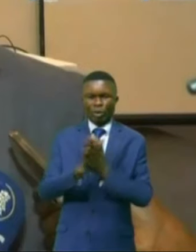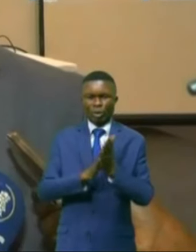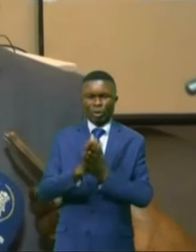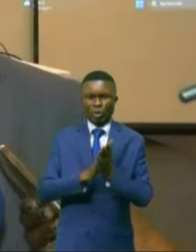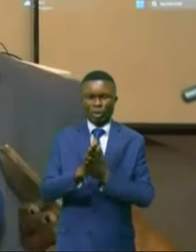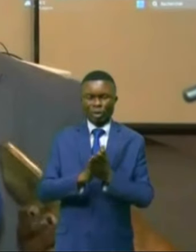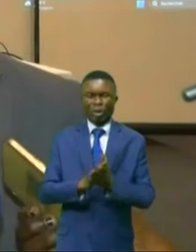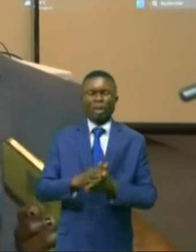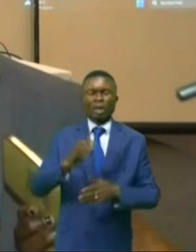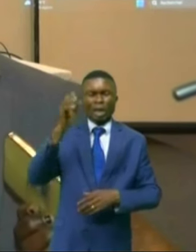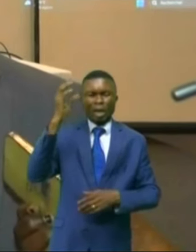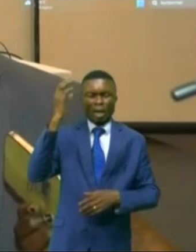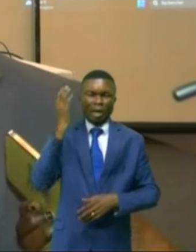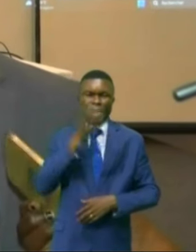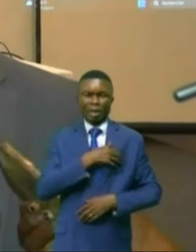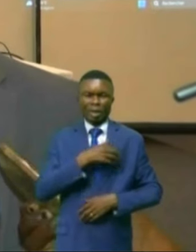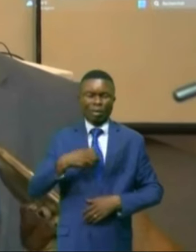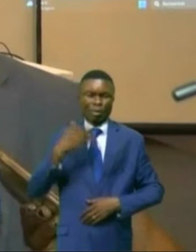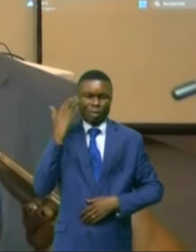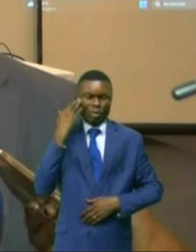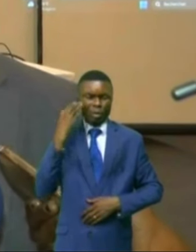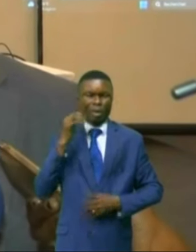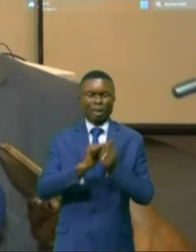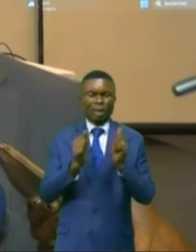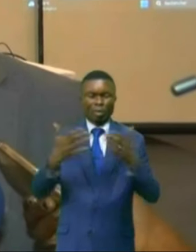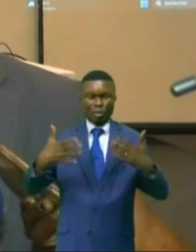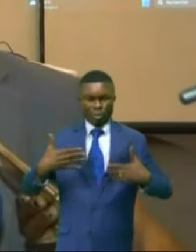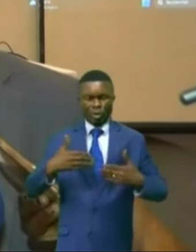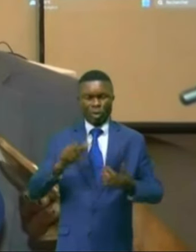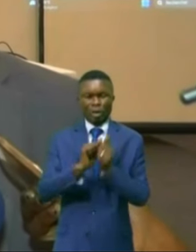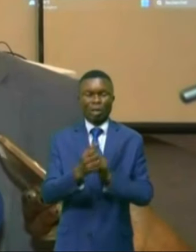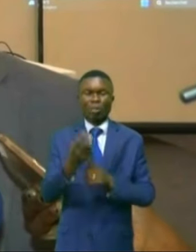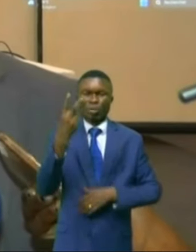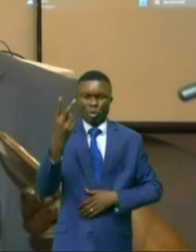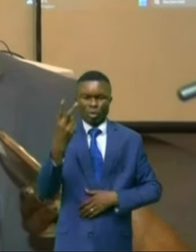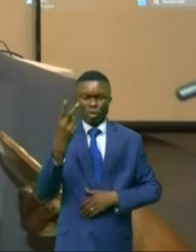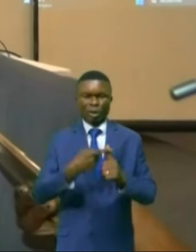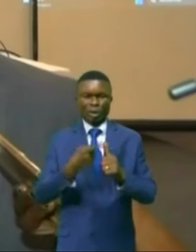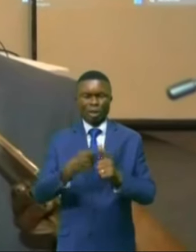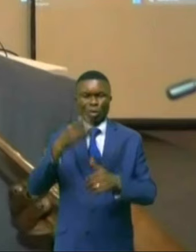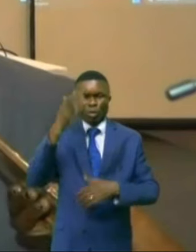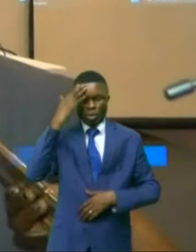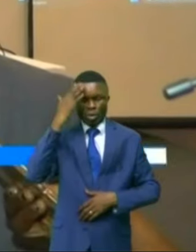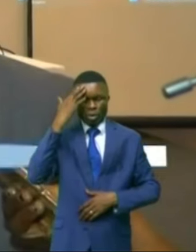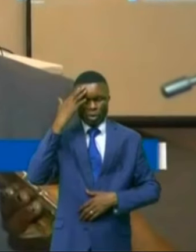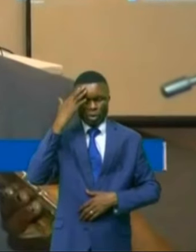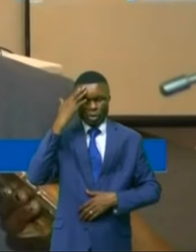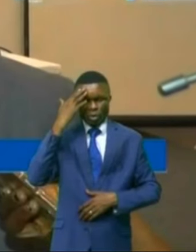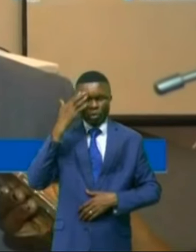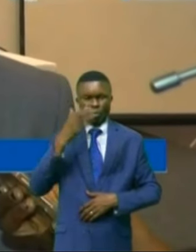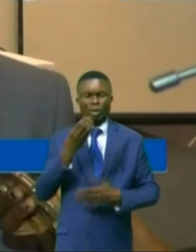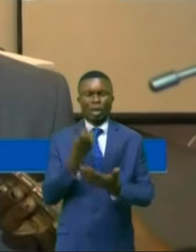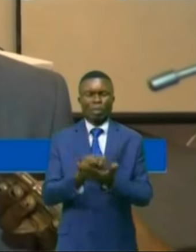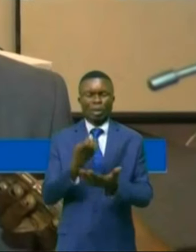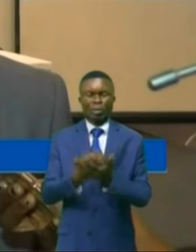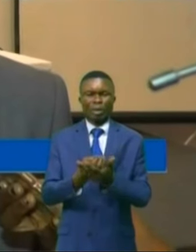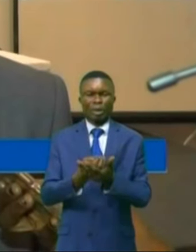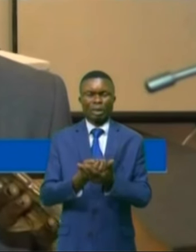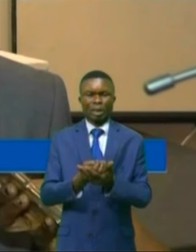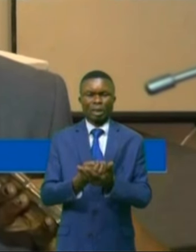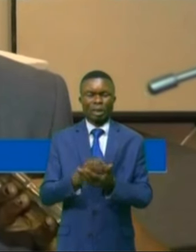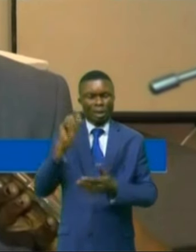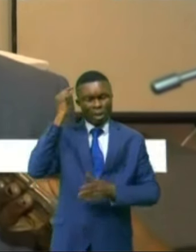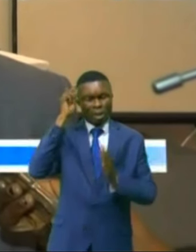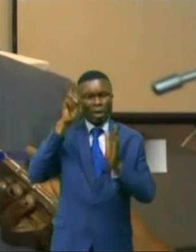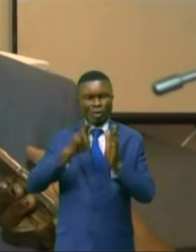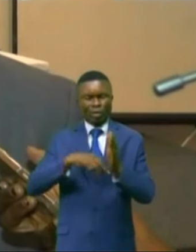au genre. Et alors en ce qui concerne le PEFA climat, il y a deux enjeux. C'est de savoir comment budgétairement le